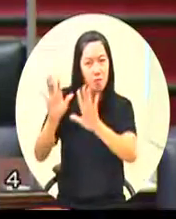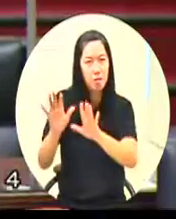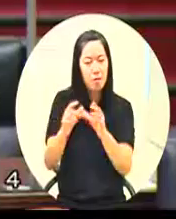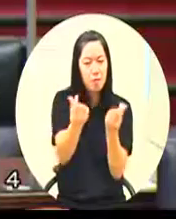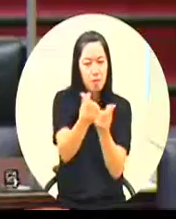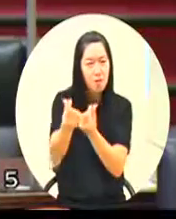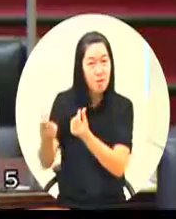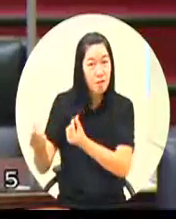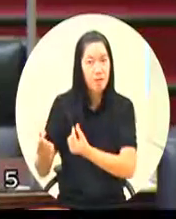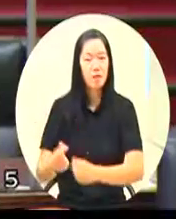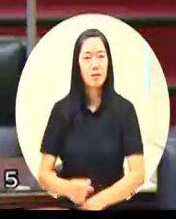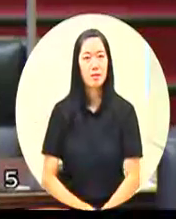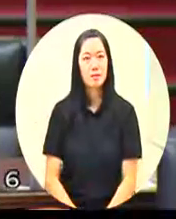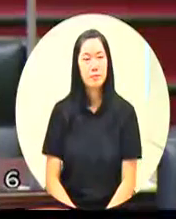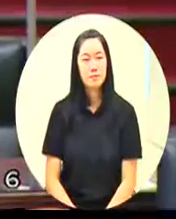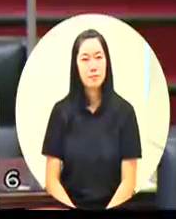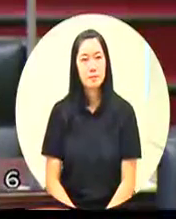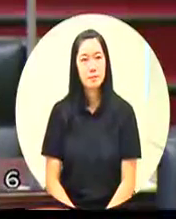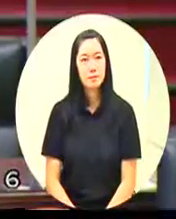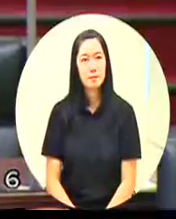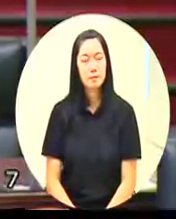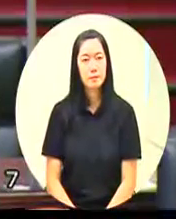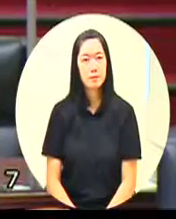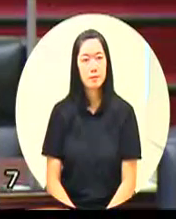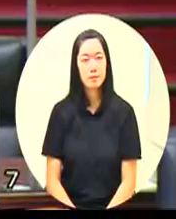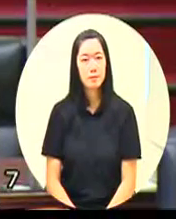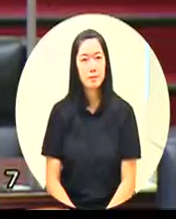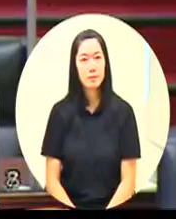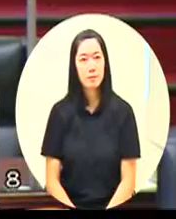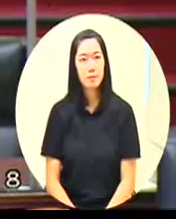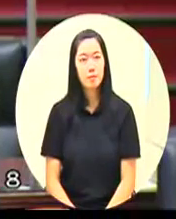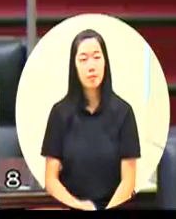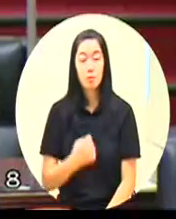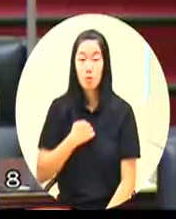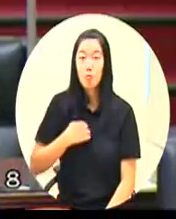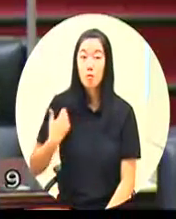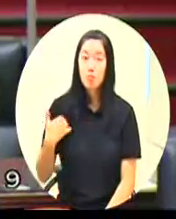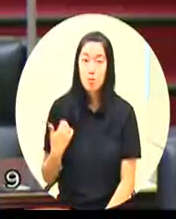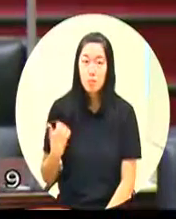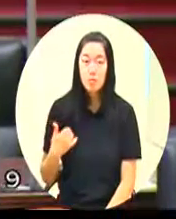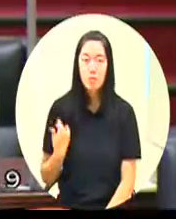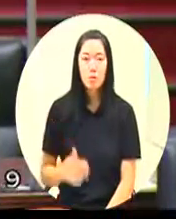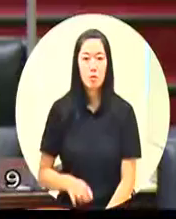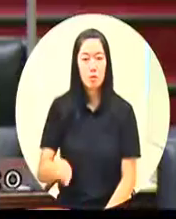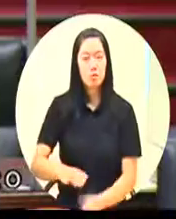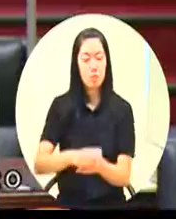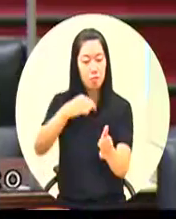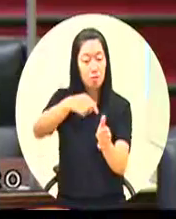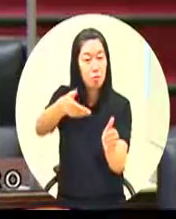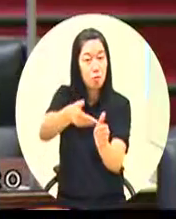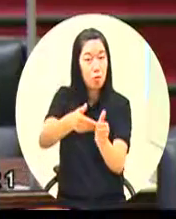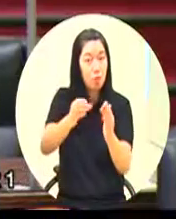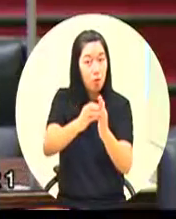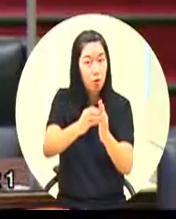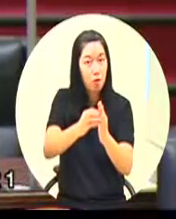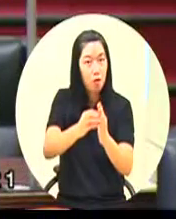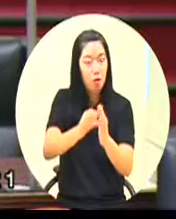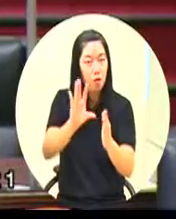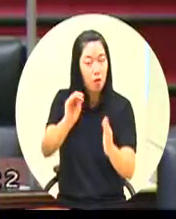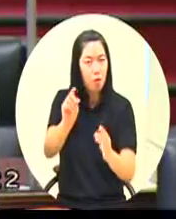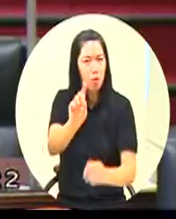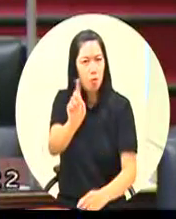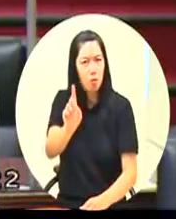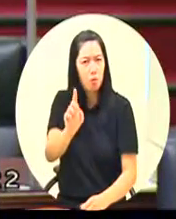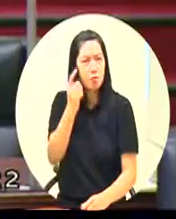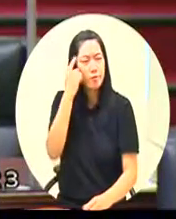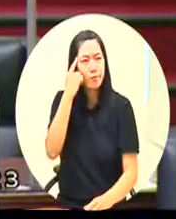啊，有这样情况的，啊，应该也是不少。我不晓得我们教育局有没有什么样的一个